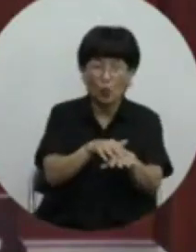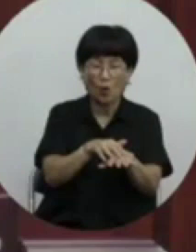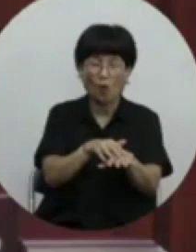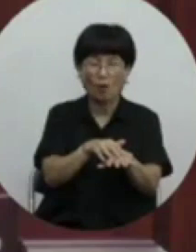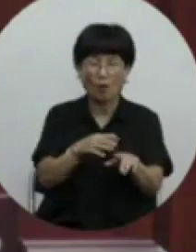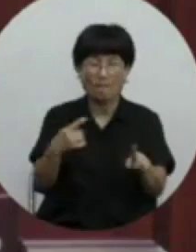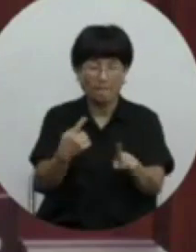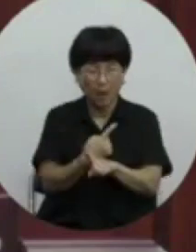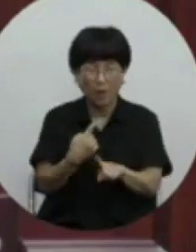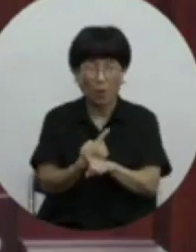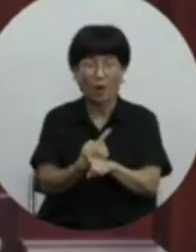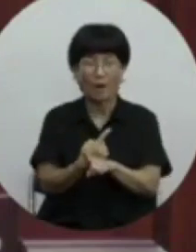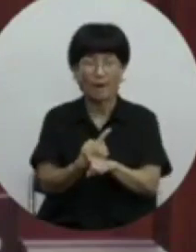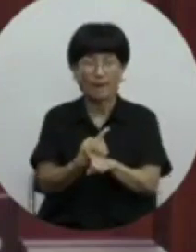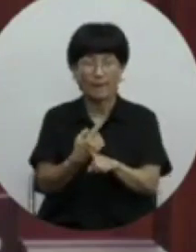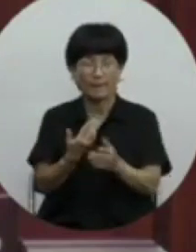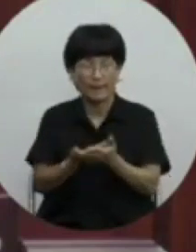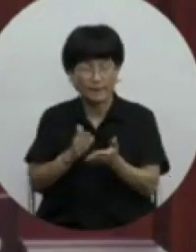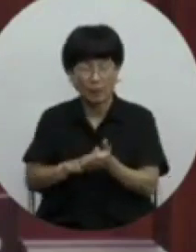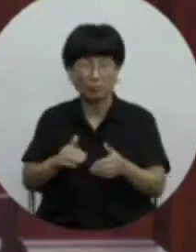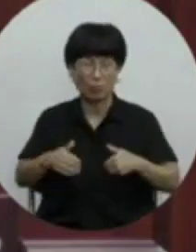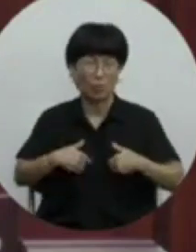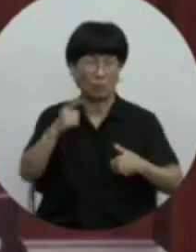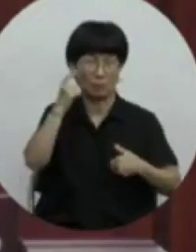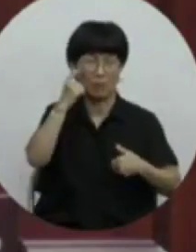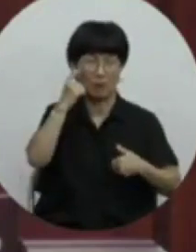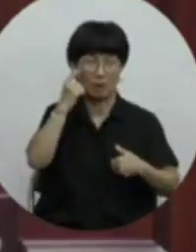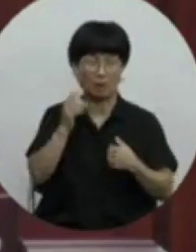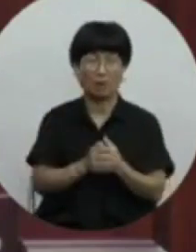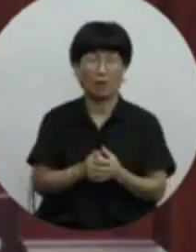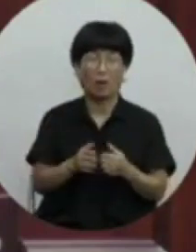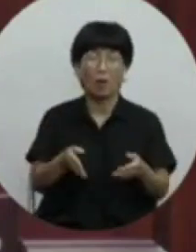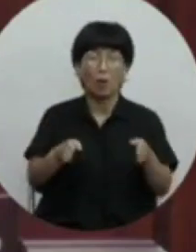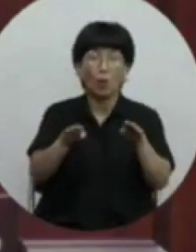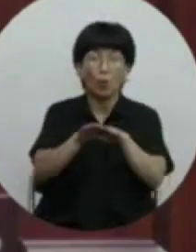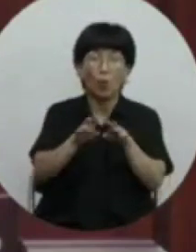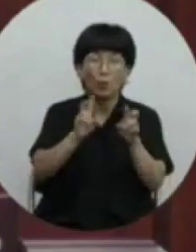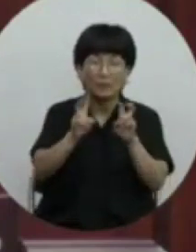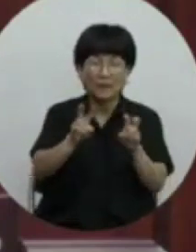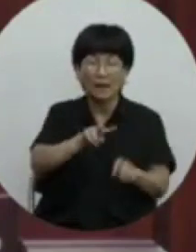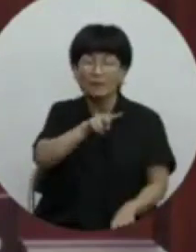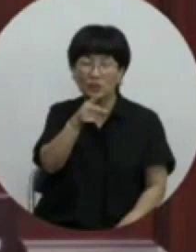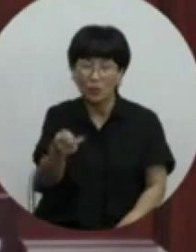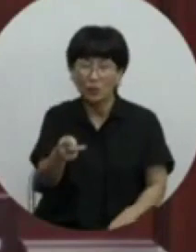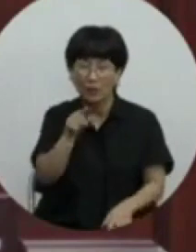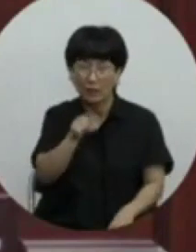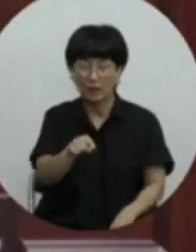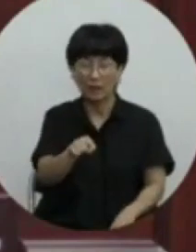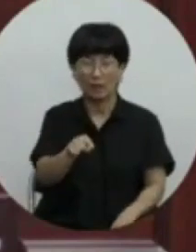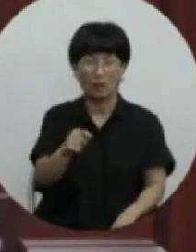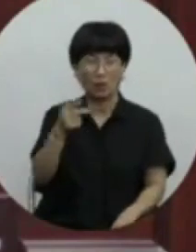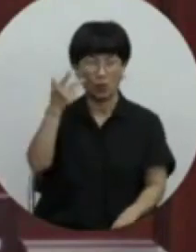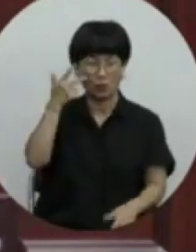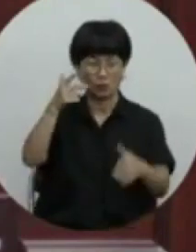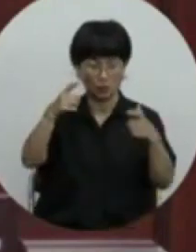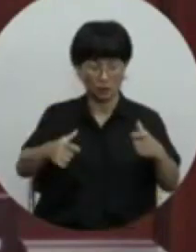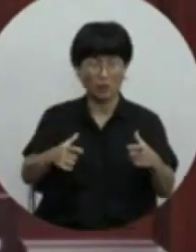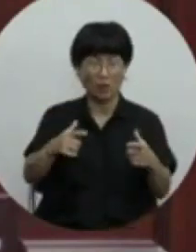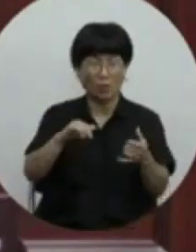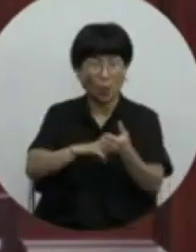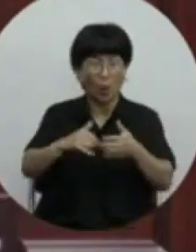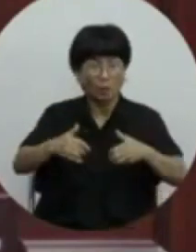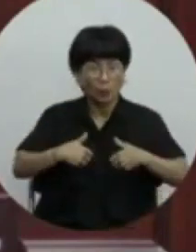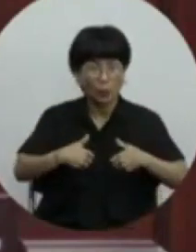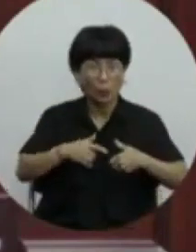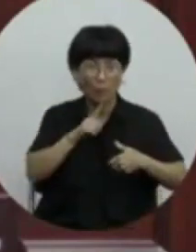개선을 시도할 필요가 있다고는 생각됩니다. 공사 전환이 이러한 차원에서 여주시에 꼭 필요한 발전